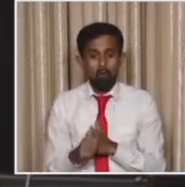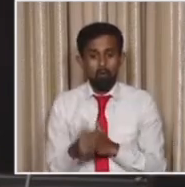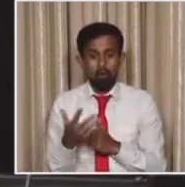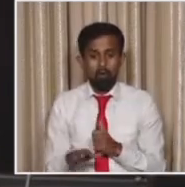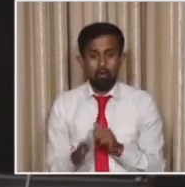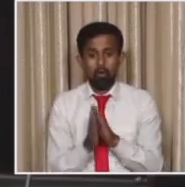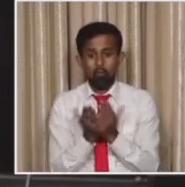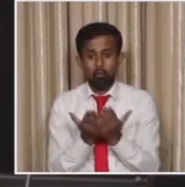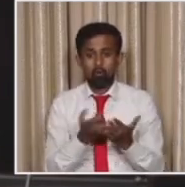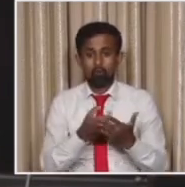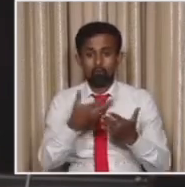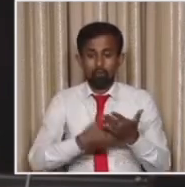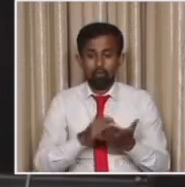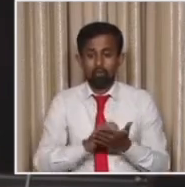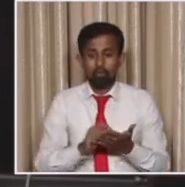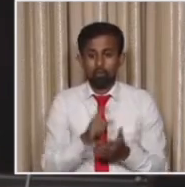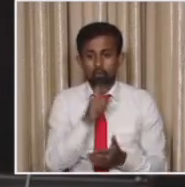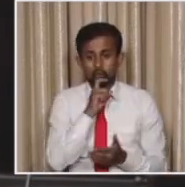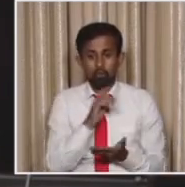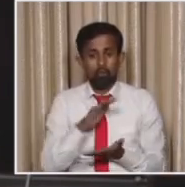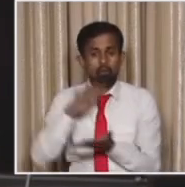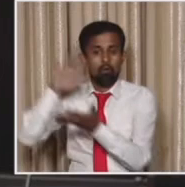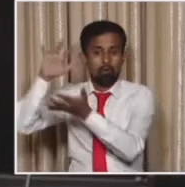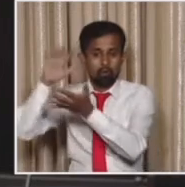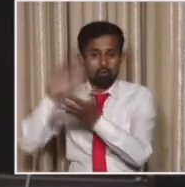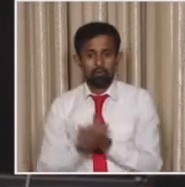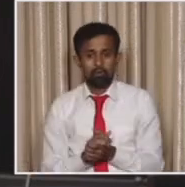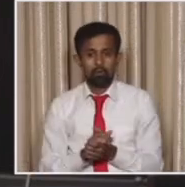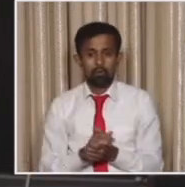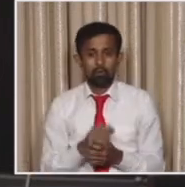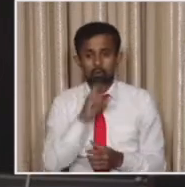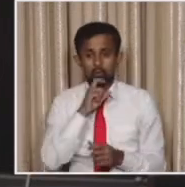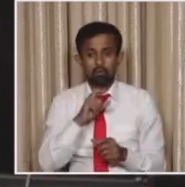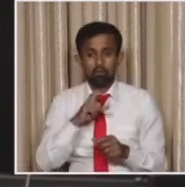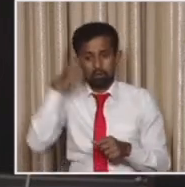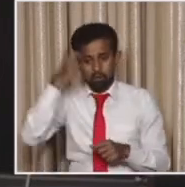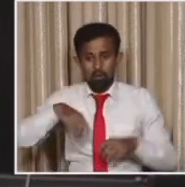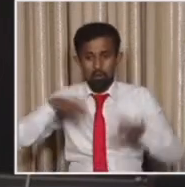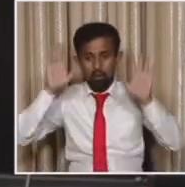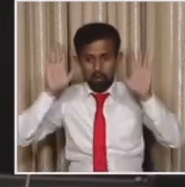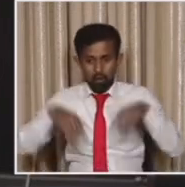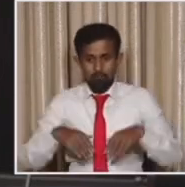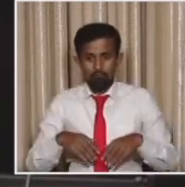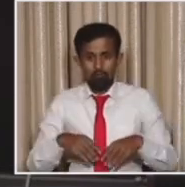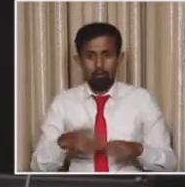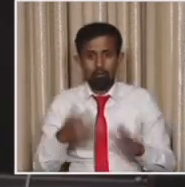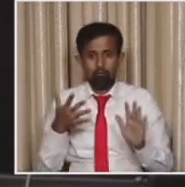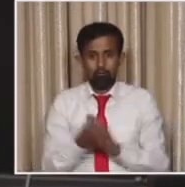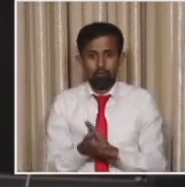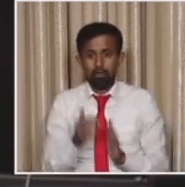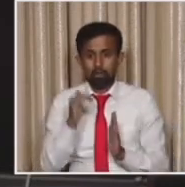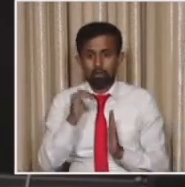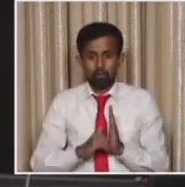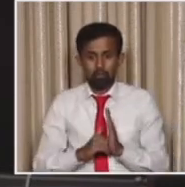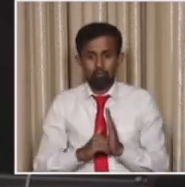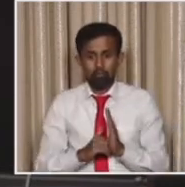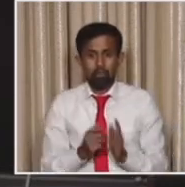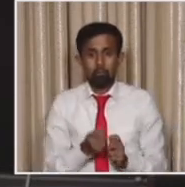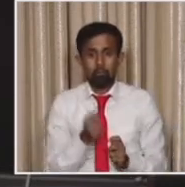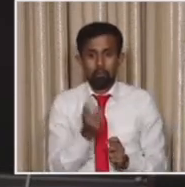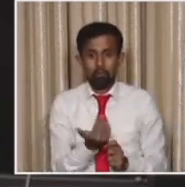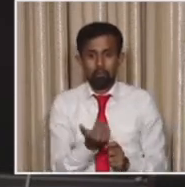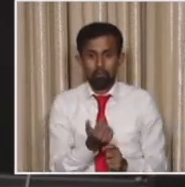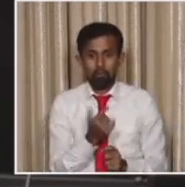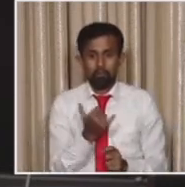පොත් ගණන් වාර්තා අතු ගහලා ඒවා උසාවි දැම්මා උසාවියේ සාක්ෂි කැඳෙව්වා උසාවියේ වරදකරුවන්ට දඩ ගහලා තියෙනවා දඩ ගෙවන්න කියලා